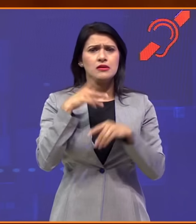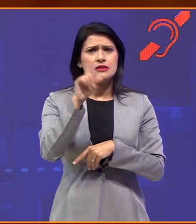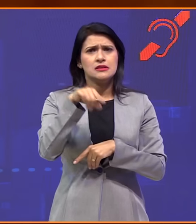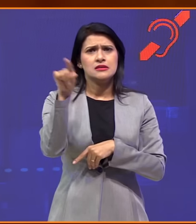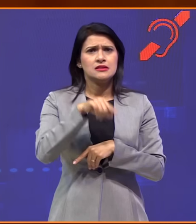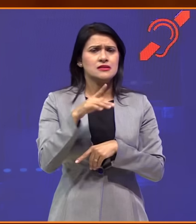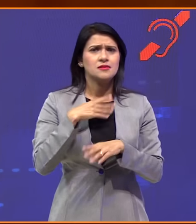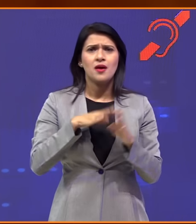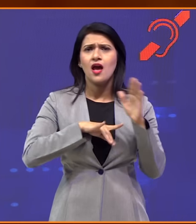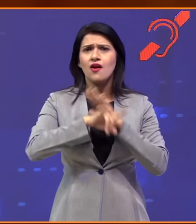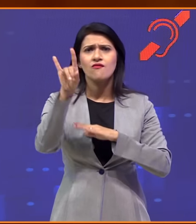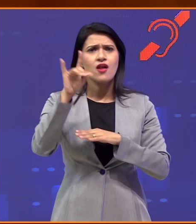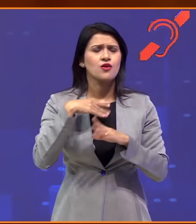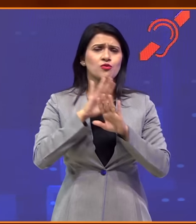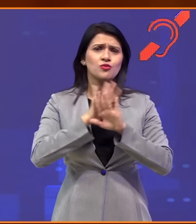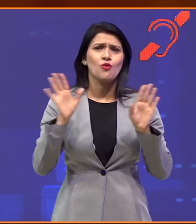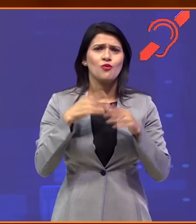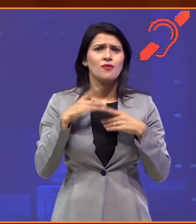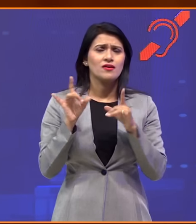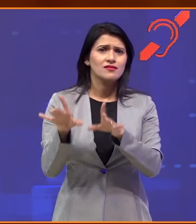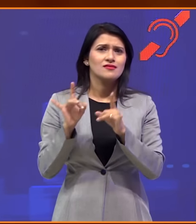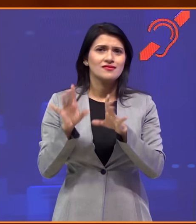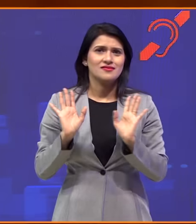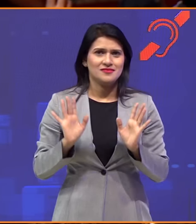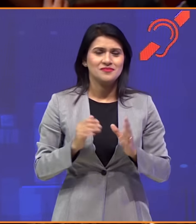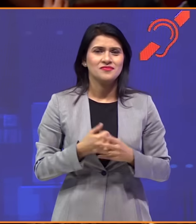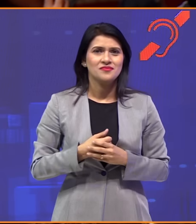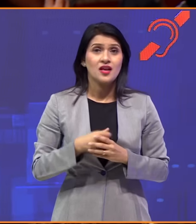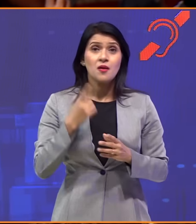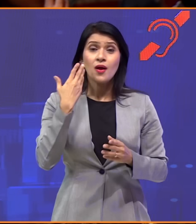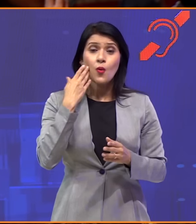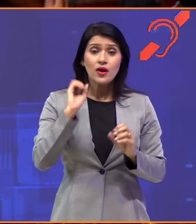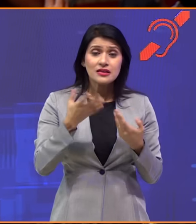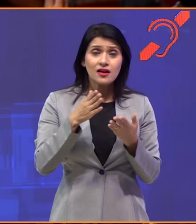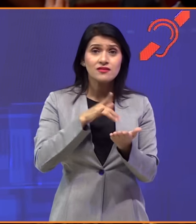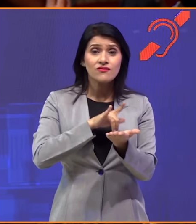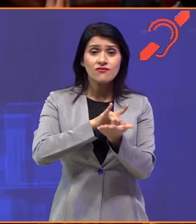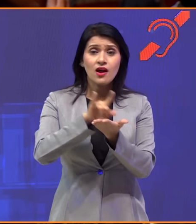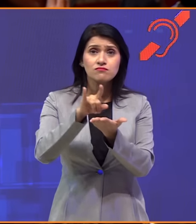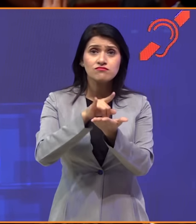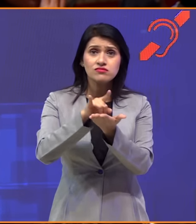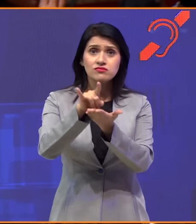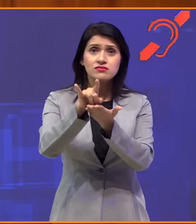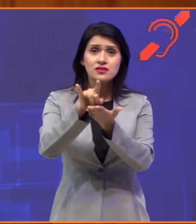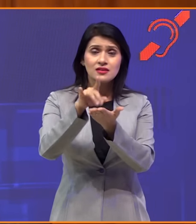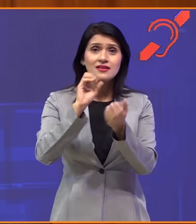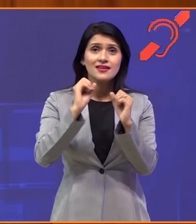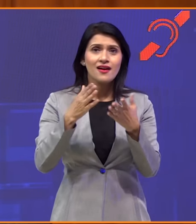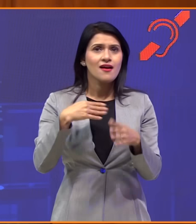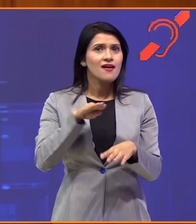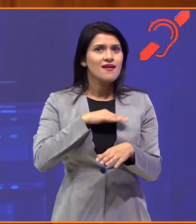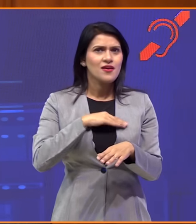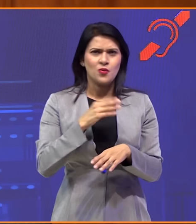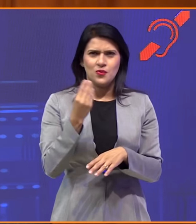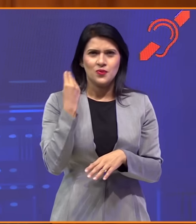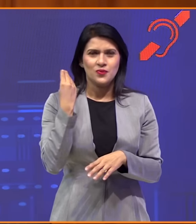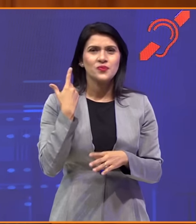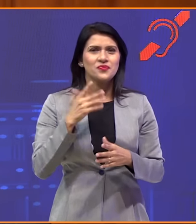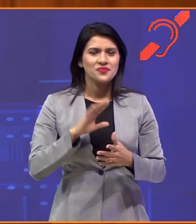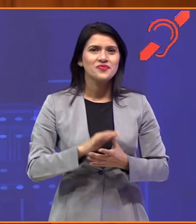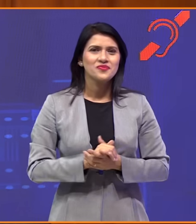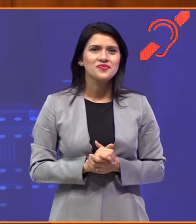मैं कहीं नहीं जाऊं और टर्बुलेटर लगता है बहुत ज्यादा डर लगता है हाल फिलहाल में जब